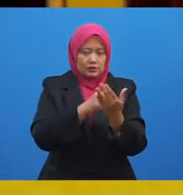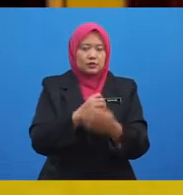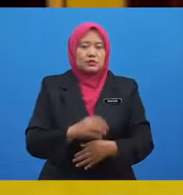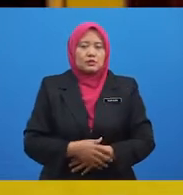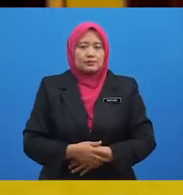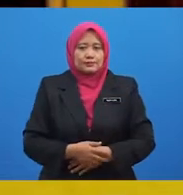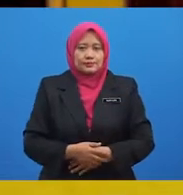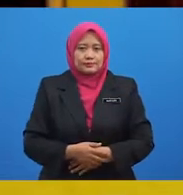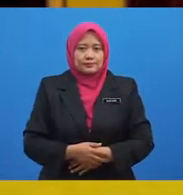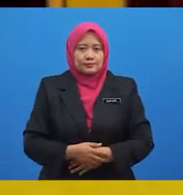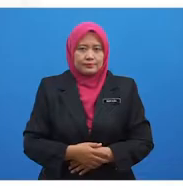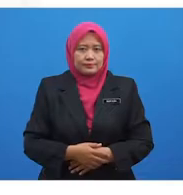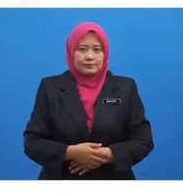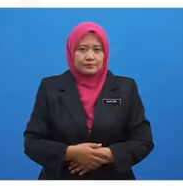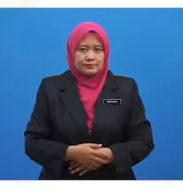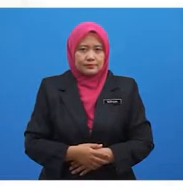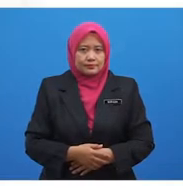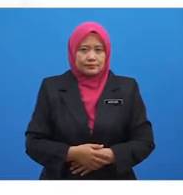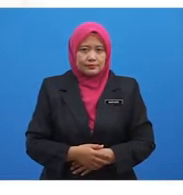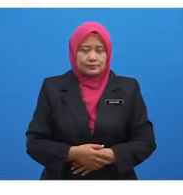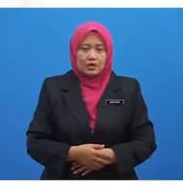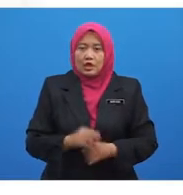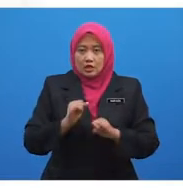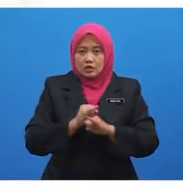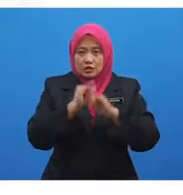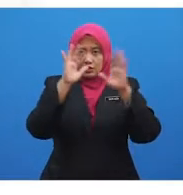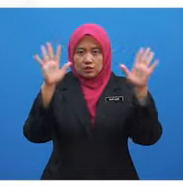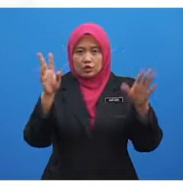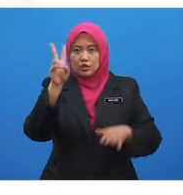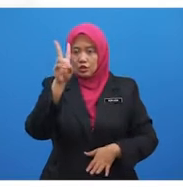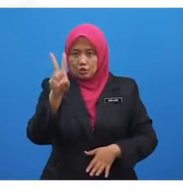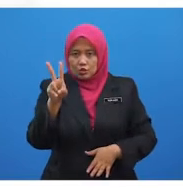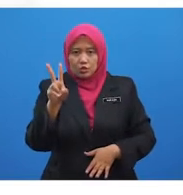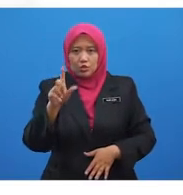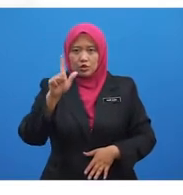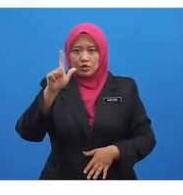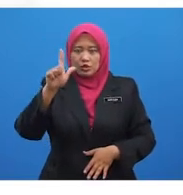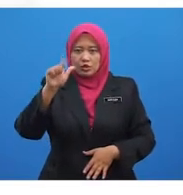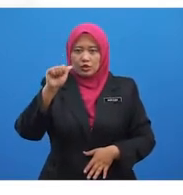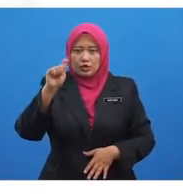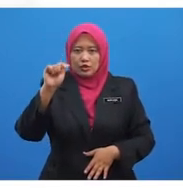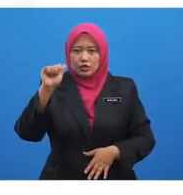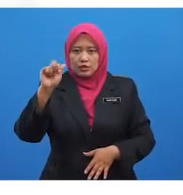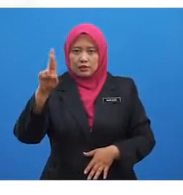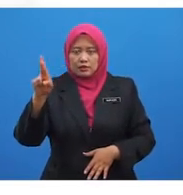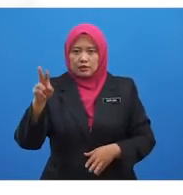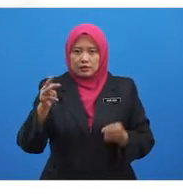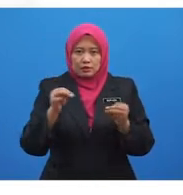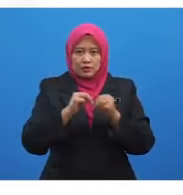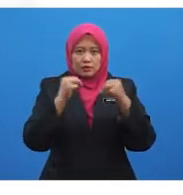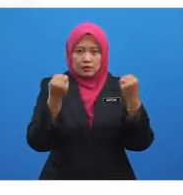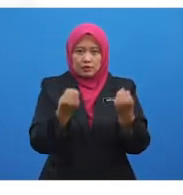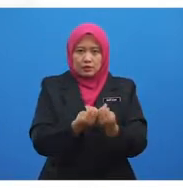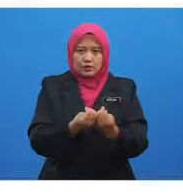dahulu. Soalannya, jelaskan dua latar masyarakat yang terdapat dalam seloka